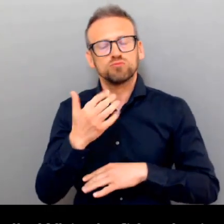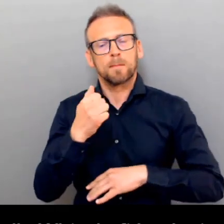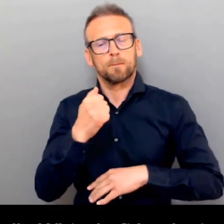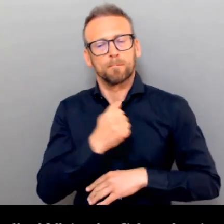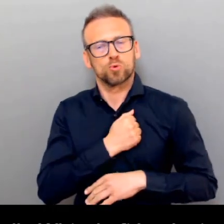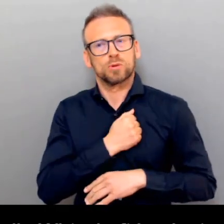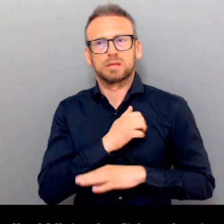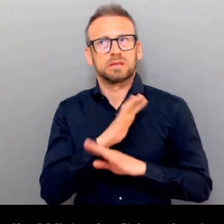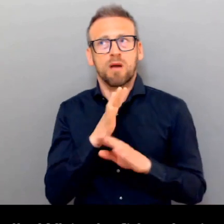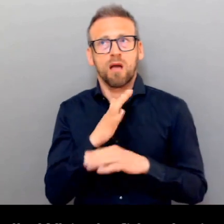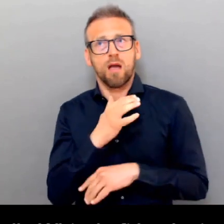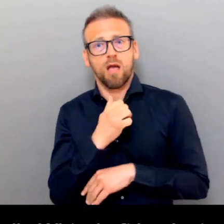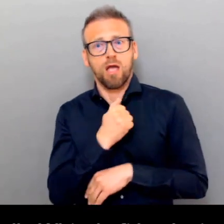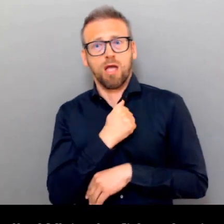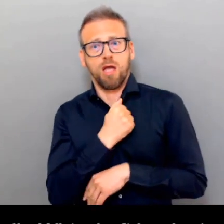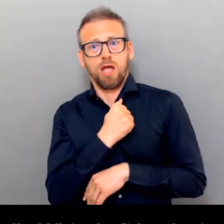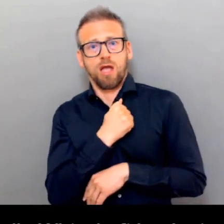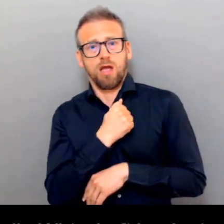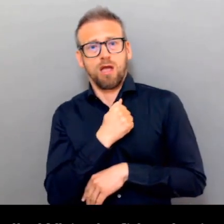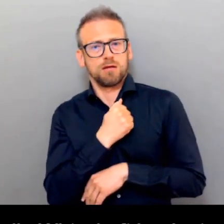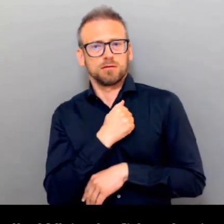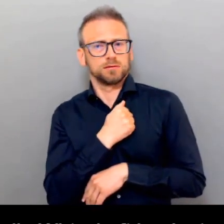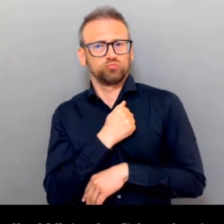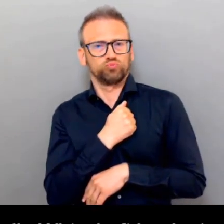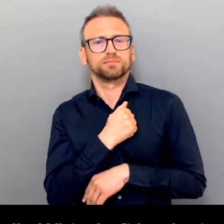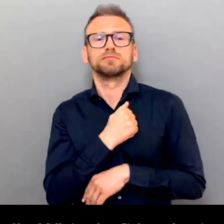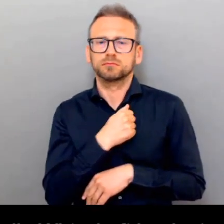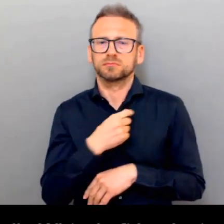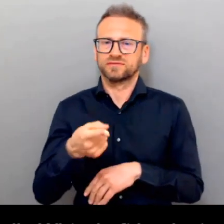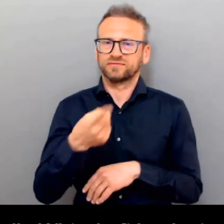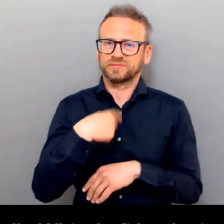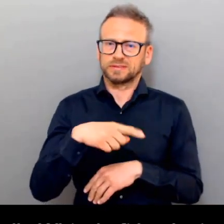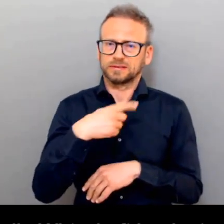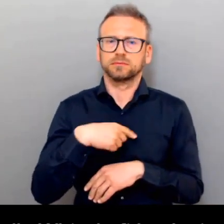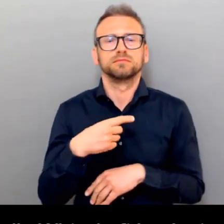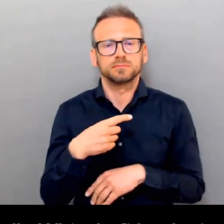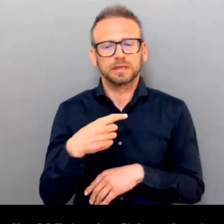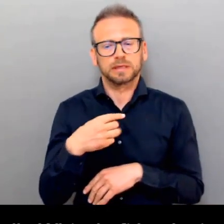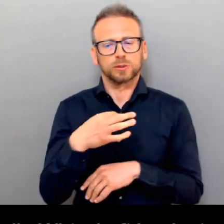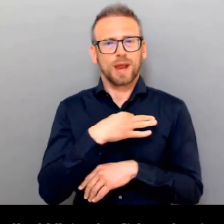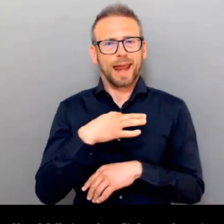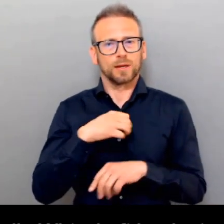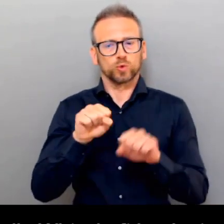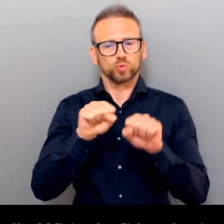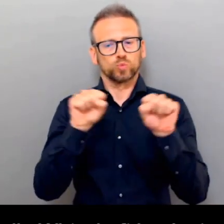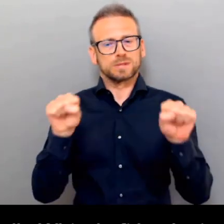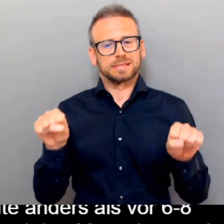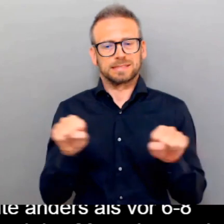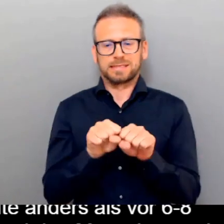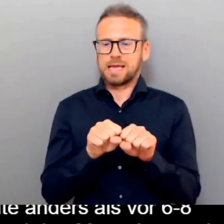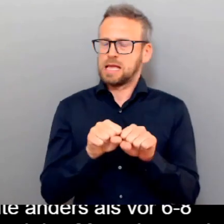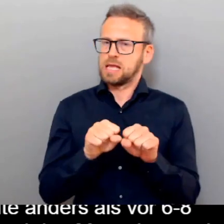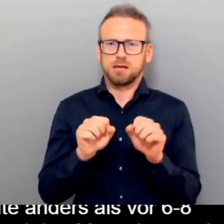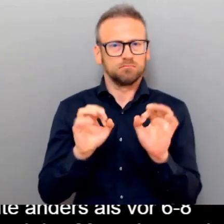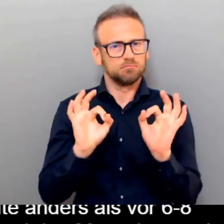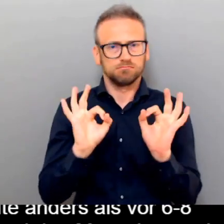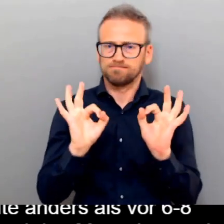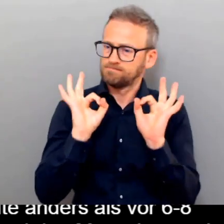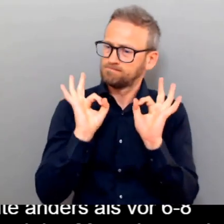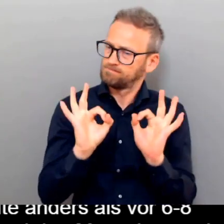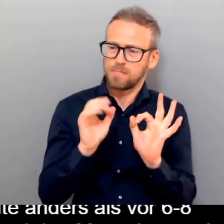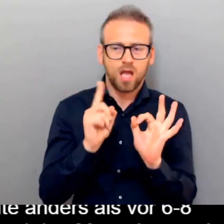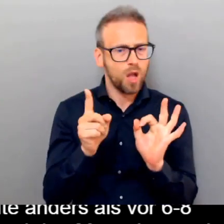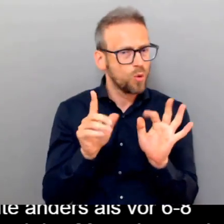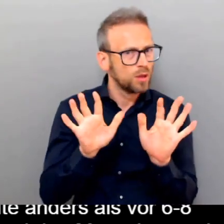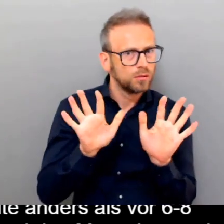Bitteschön. Frau Staatsministerin Huml, bitte. Vielen herzlichen Dank. Auch ein herzliches Grüß Gott von meiner Seite. Ich darf Ihnen